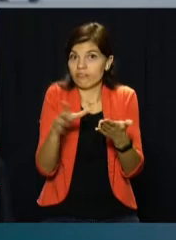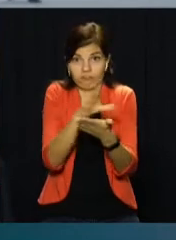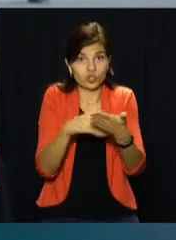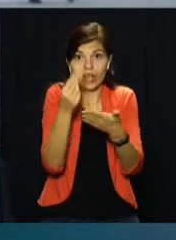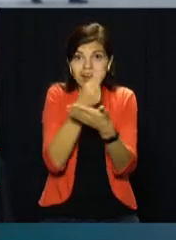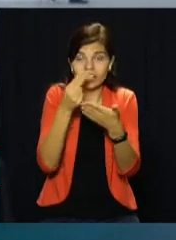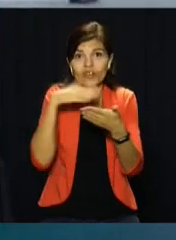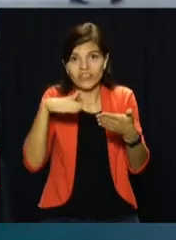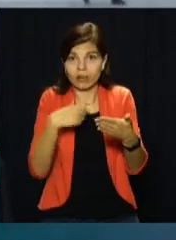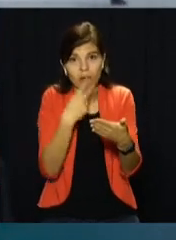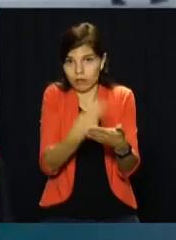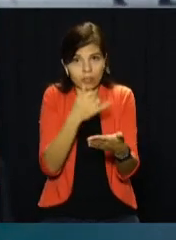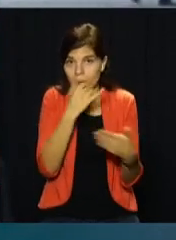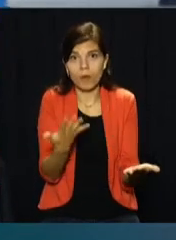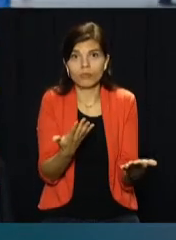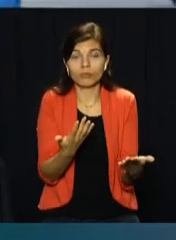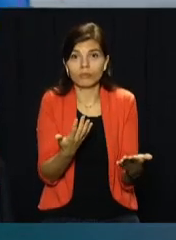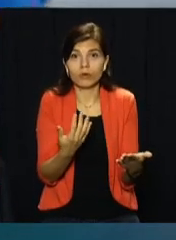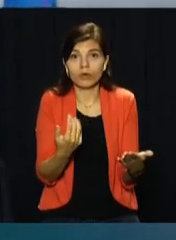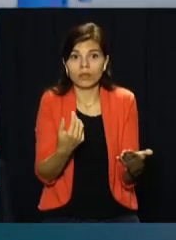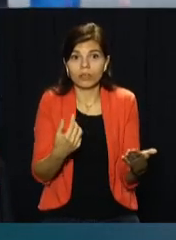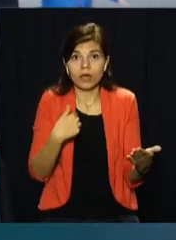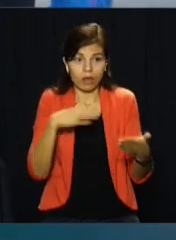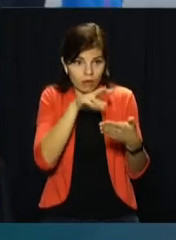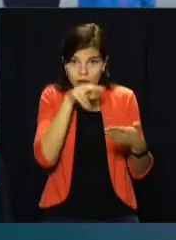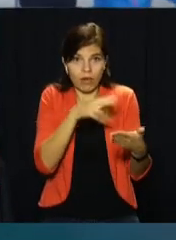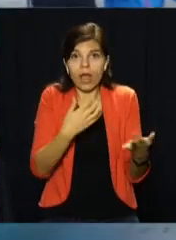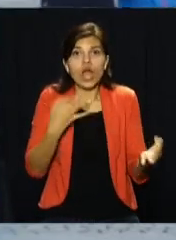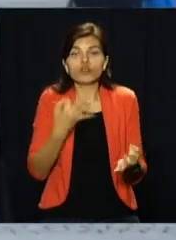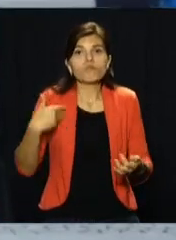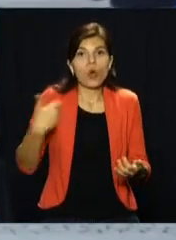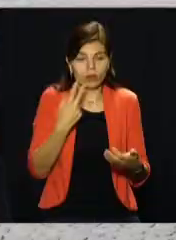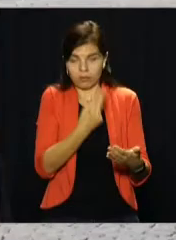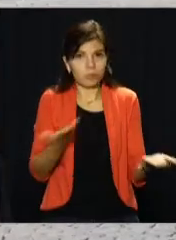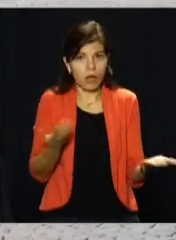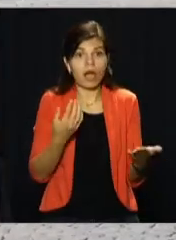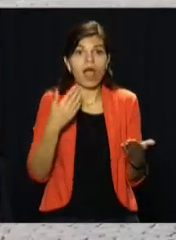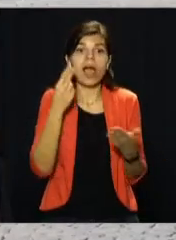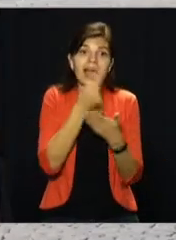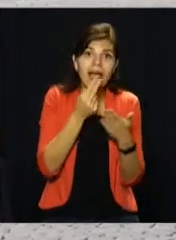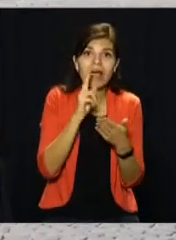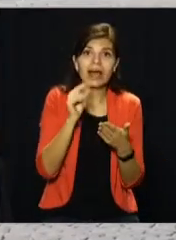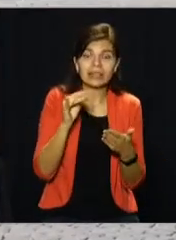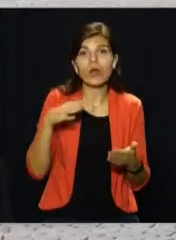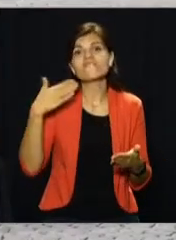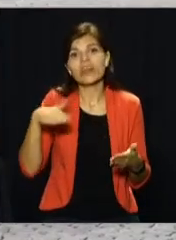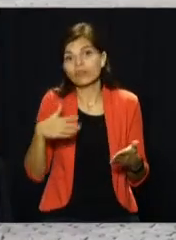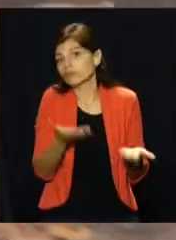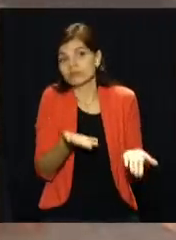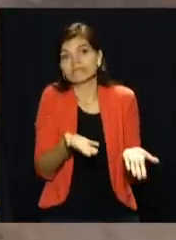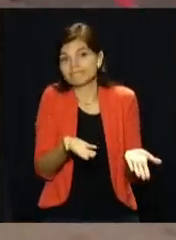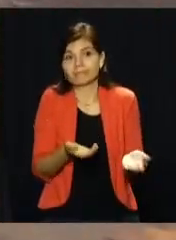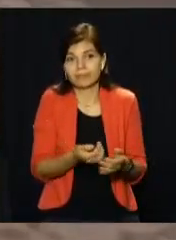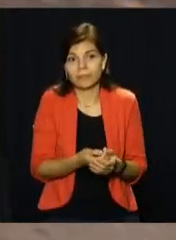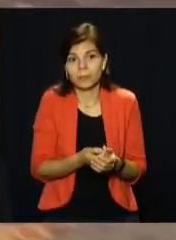об двері, розбив собі лицо, якісь спотикачки, обзаботливо розставлені стулья, столи. Таких незрячих, як Андрій, у країні чверть